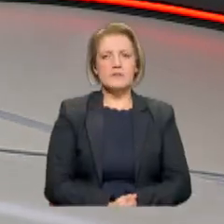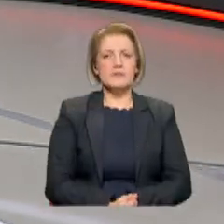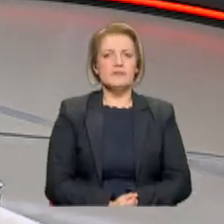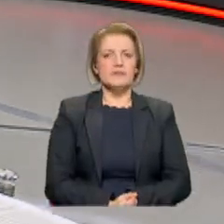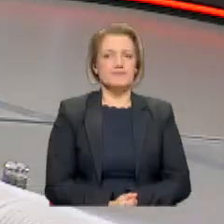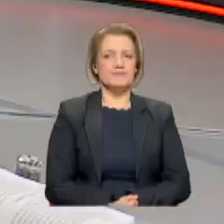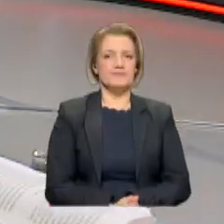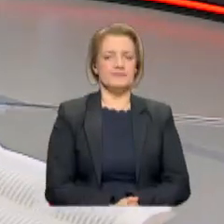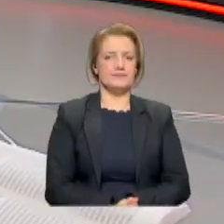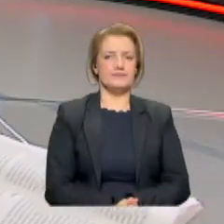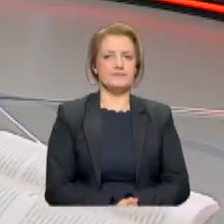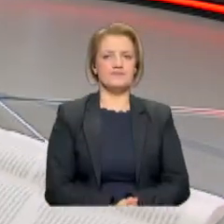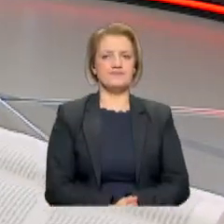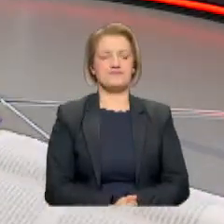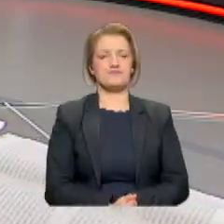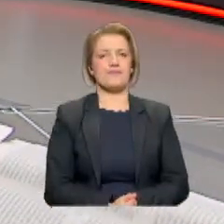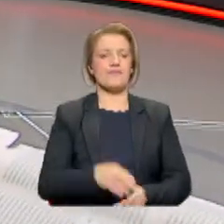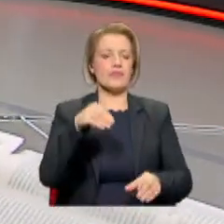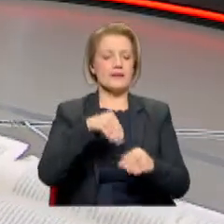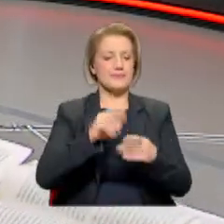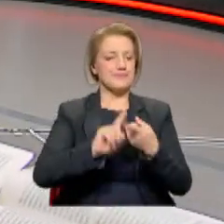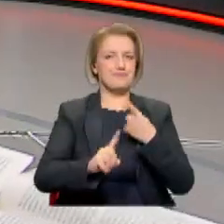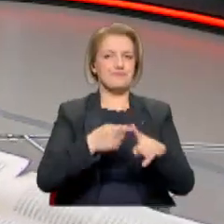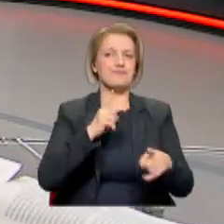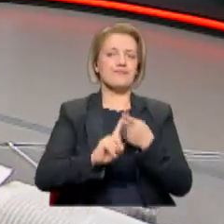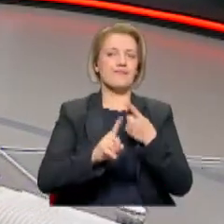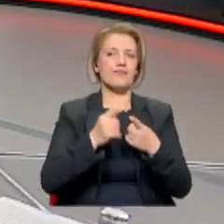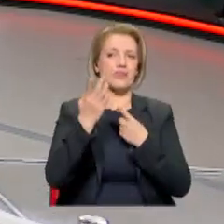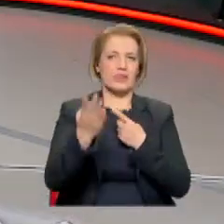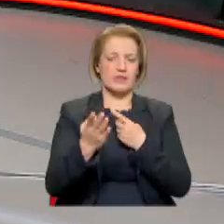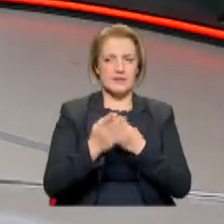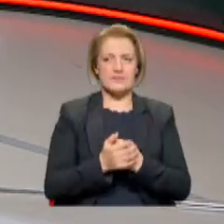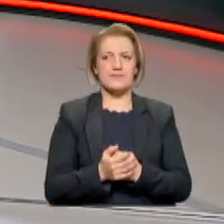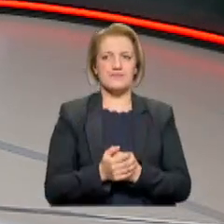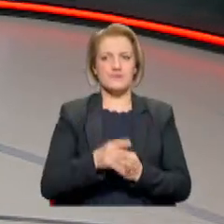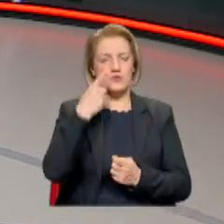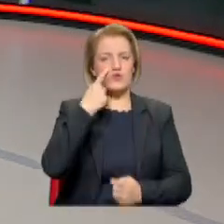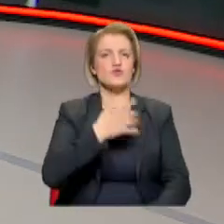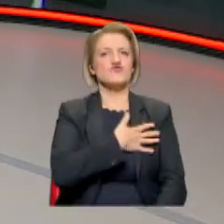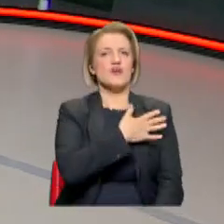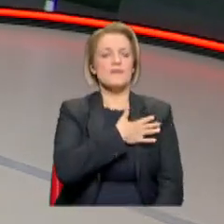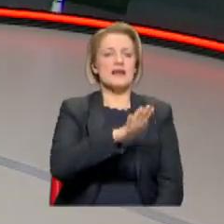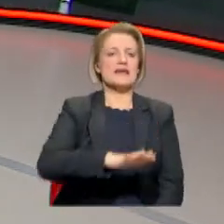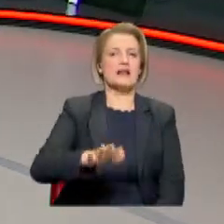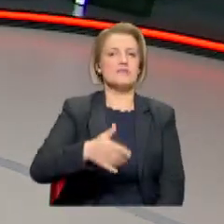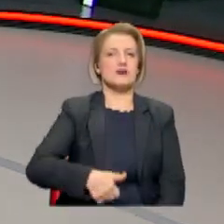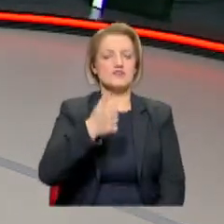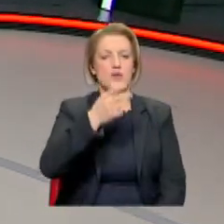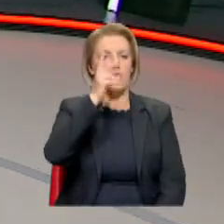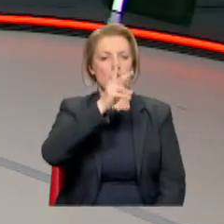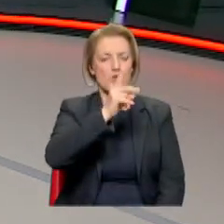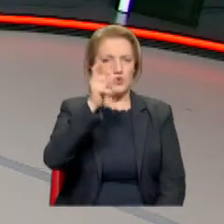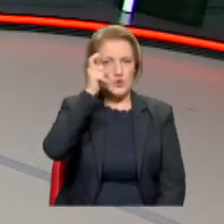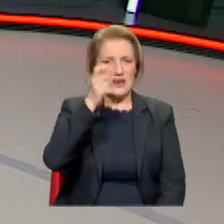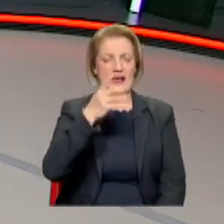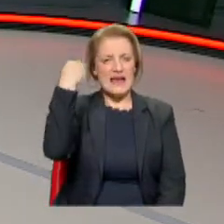Evet gelelim iç siyasetten devam edeceğiz Eee Cumhuriyet Halk Partisi genel başkanı Özgür Özel